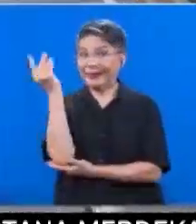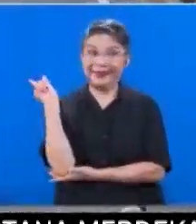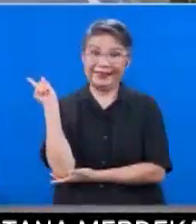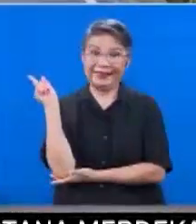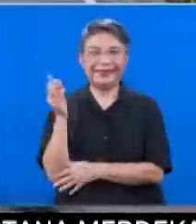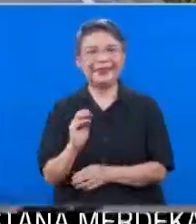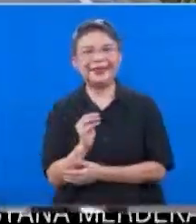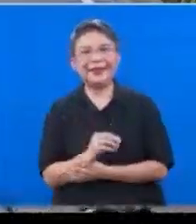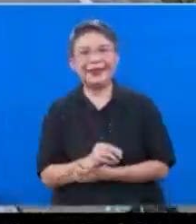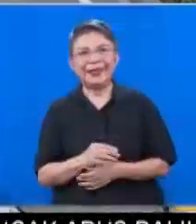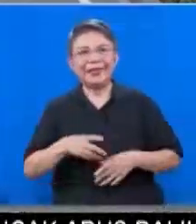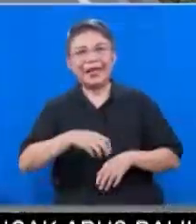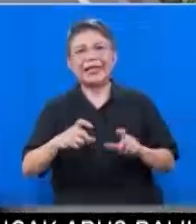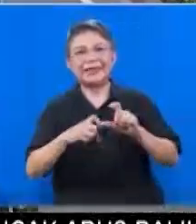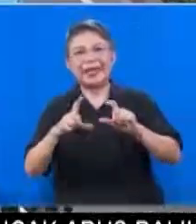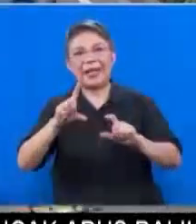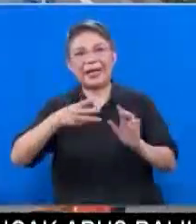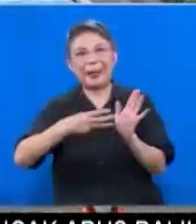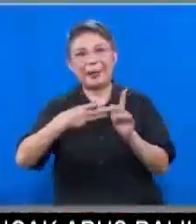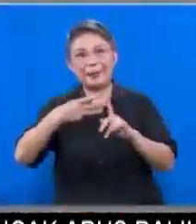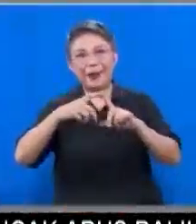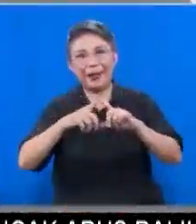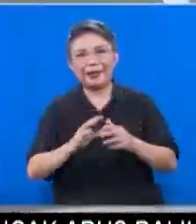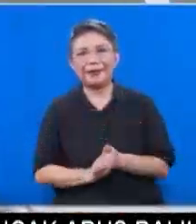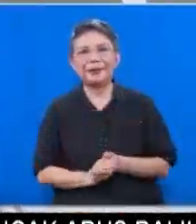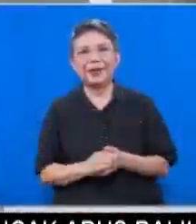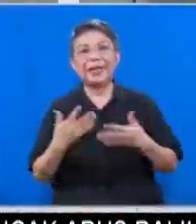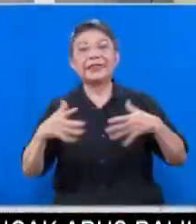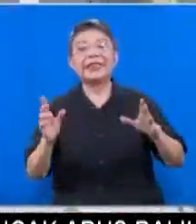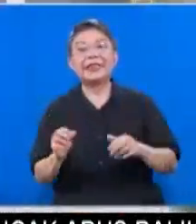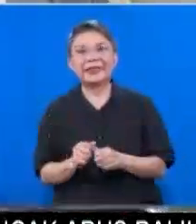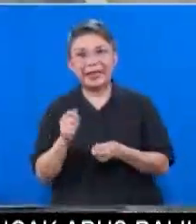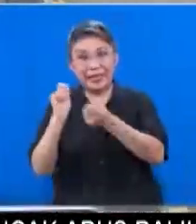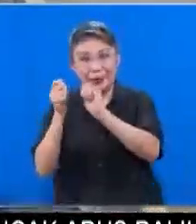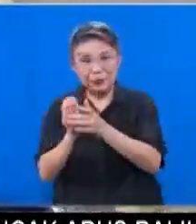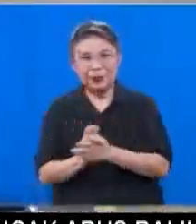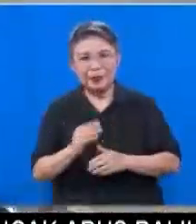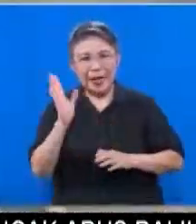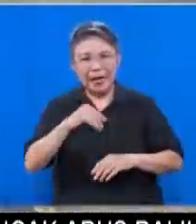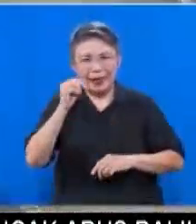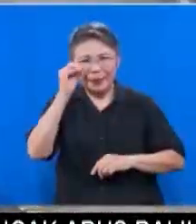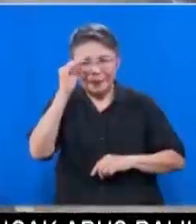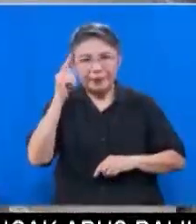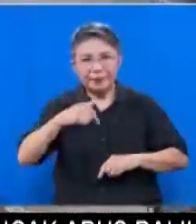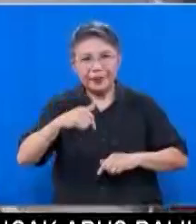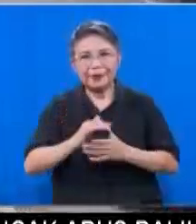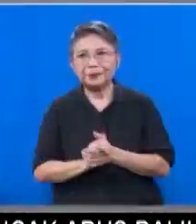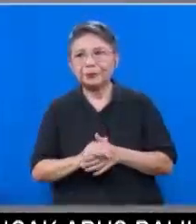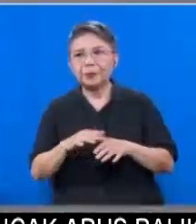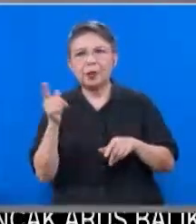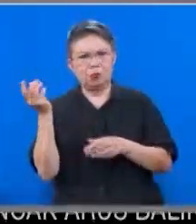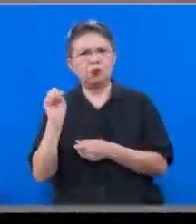kondisi ruas Jalan Salemba Raya Senen Jakarta Pusat pasca libur lebaran pada Senin pagi kepadatan kendaraan